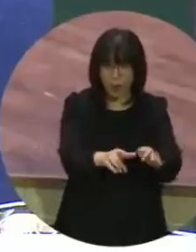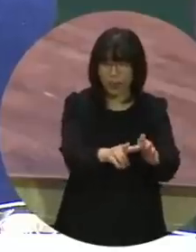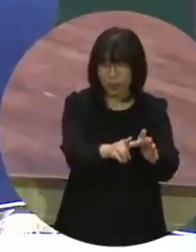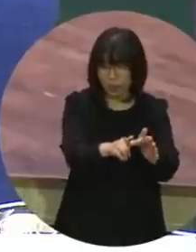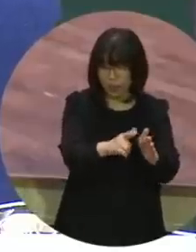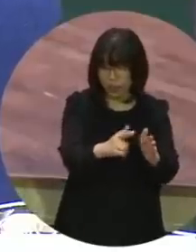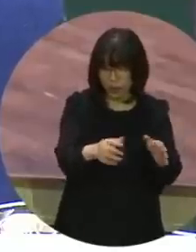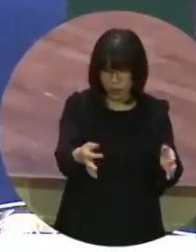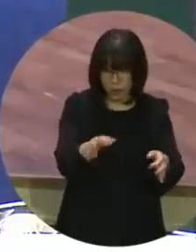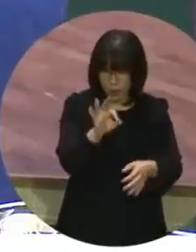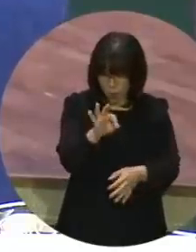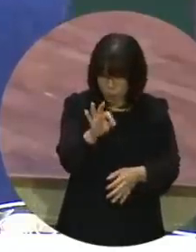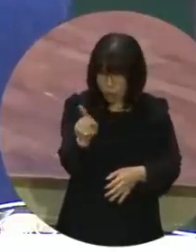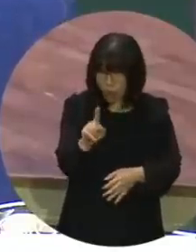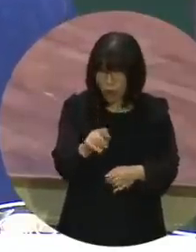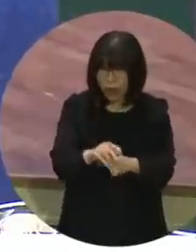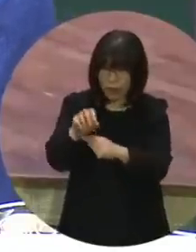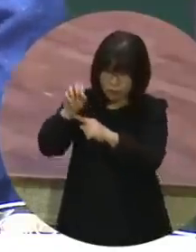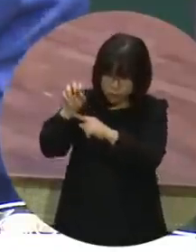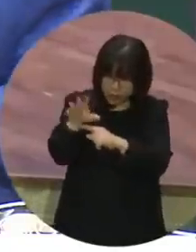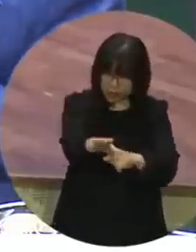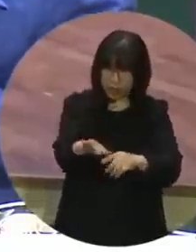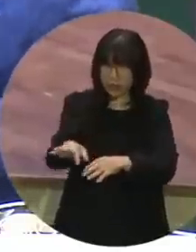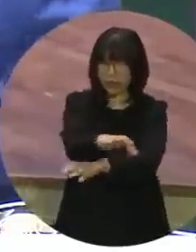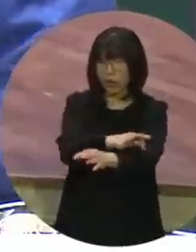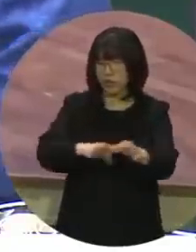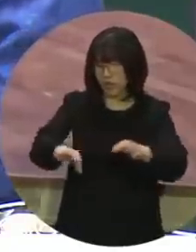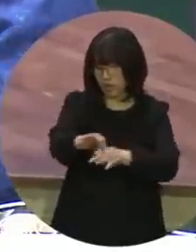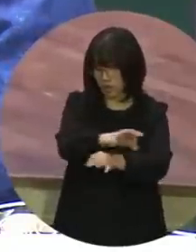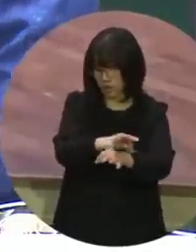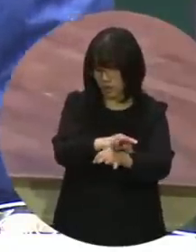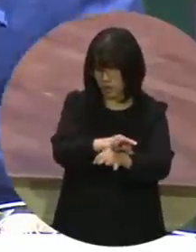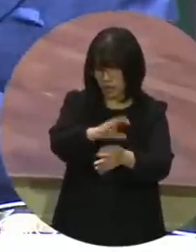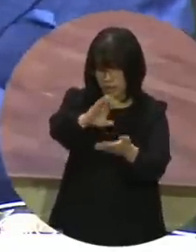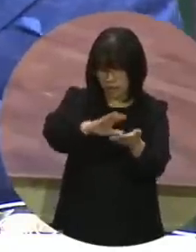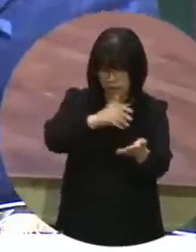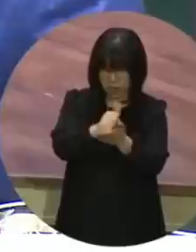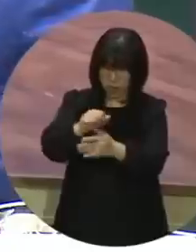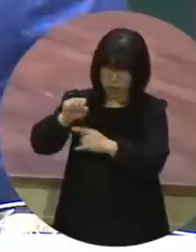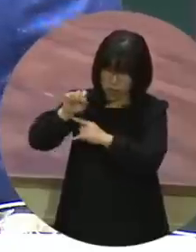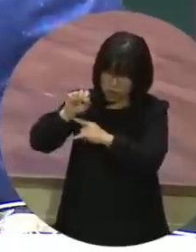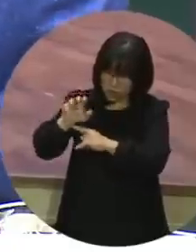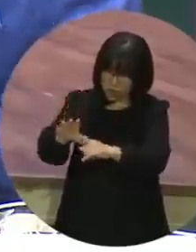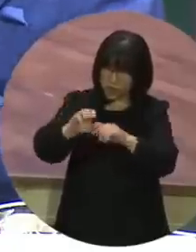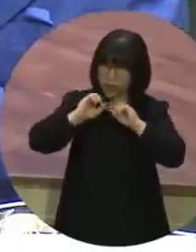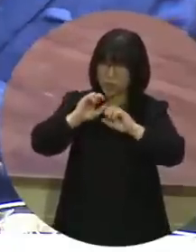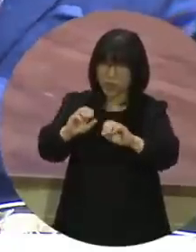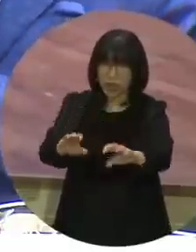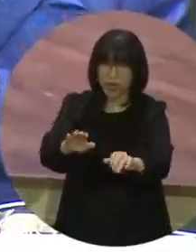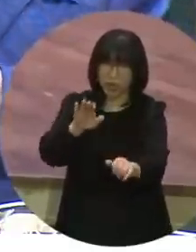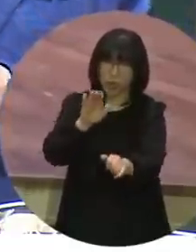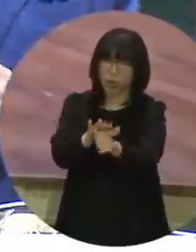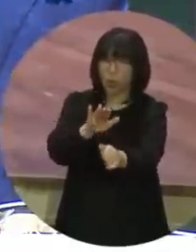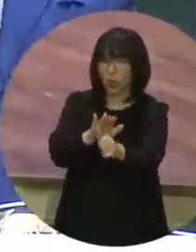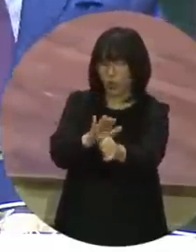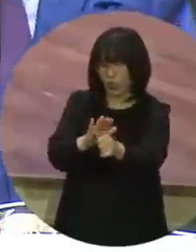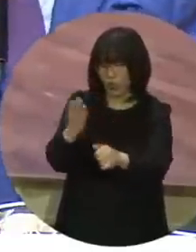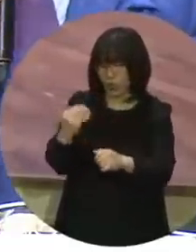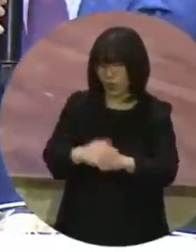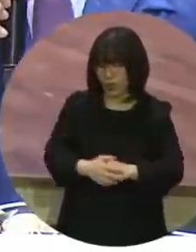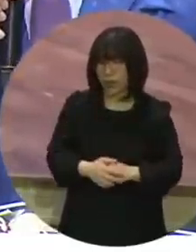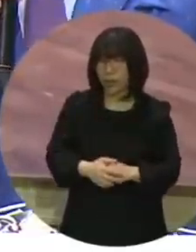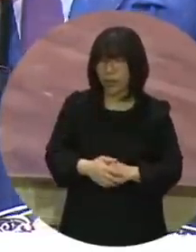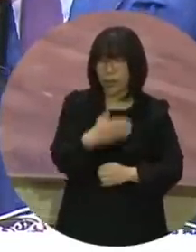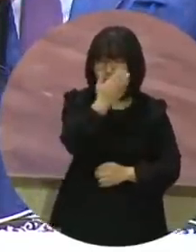경제. 빛의 경제로 쫙 다. 빛, 그리스도를 전하는 돈이란 말이에요, 이게. 빛이. 그리스도